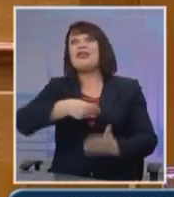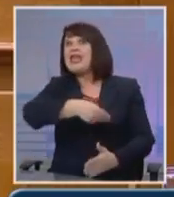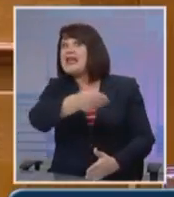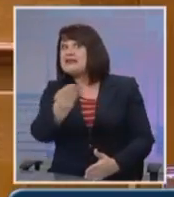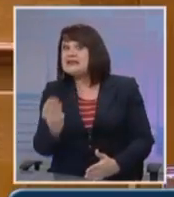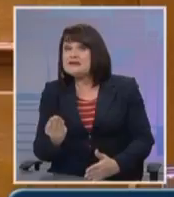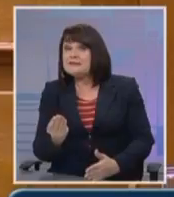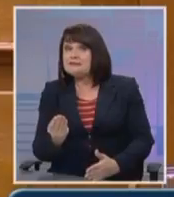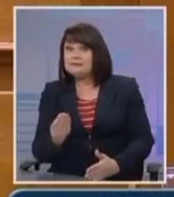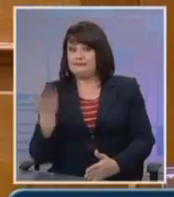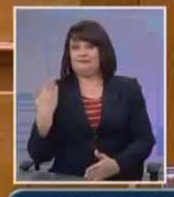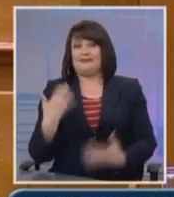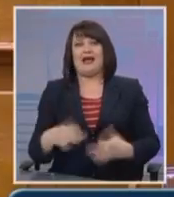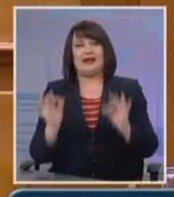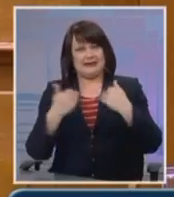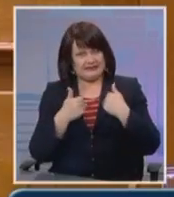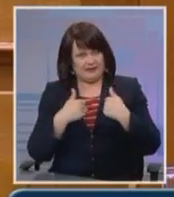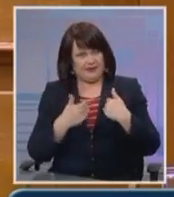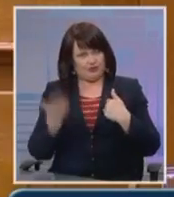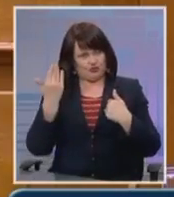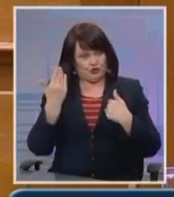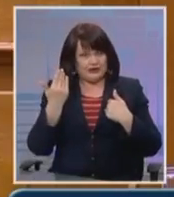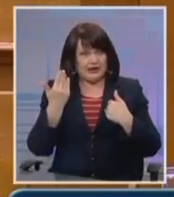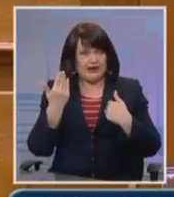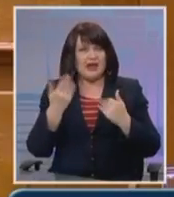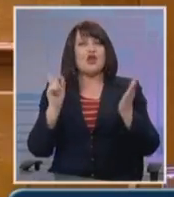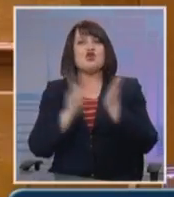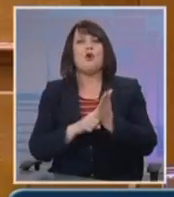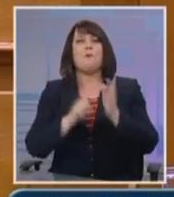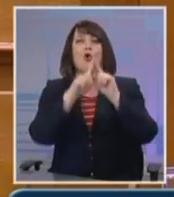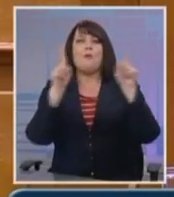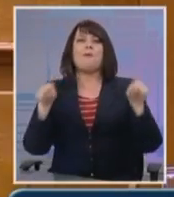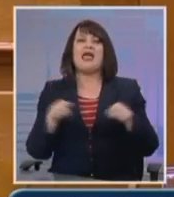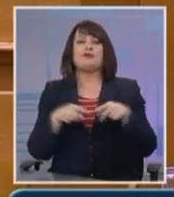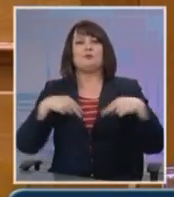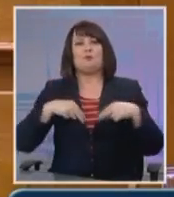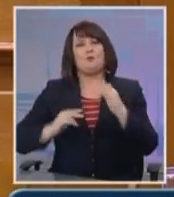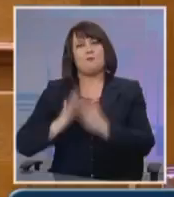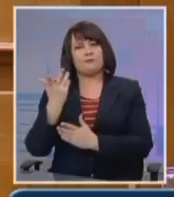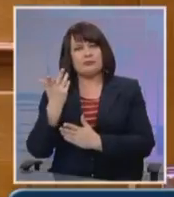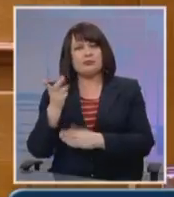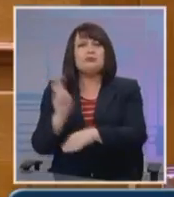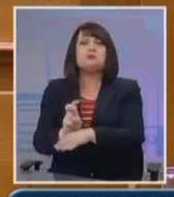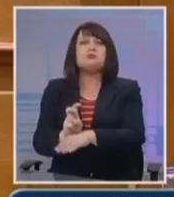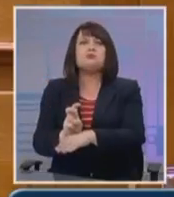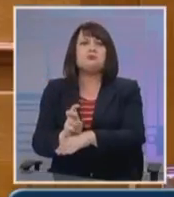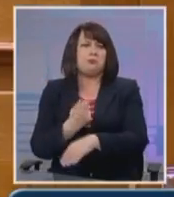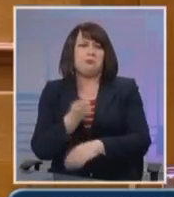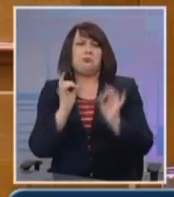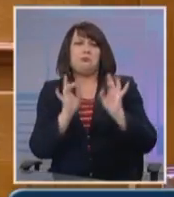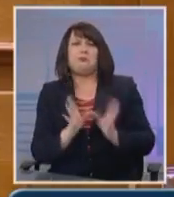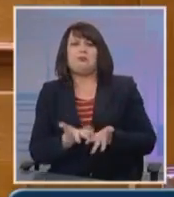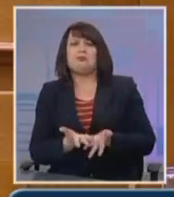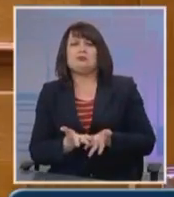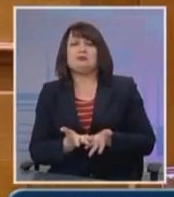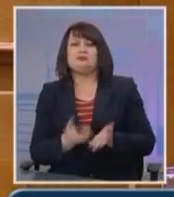ο οποίος είχε ξεκινήσει επί των δικών μας ημερών με το νόμο πλαίσιο του Υπουργείου Ανάπτυξης και έχει παραμείνει ανενεργός, με